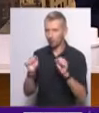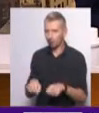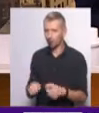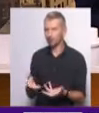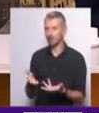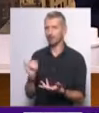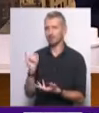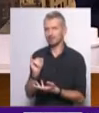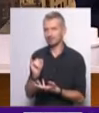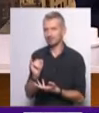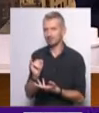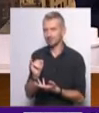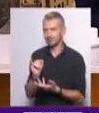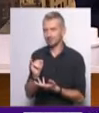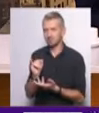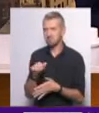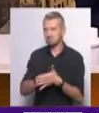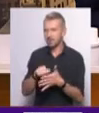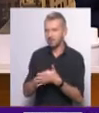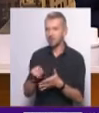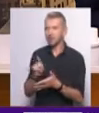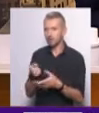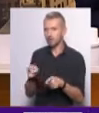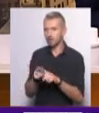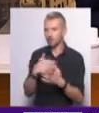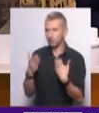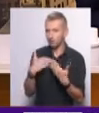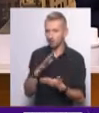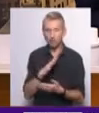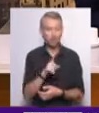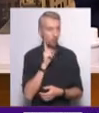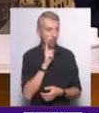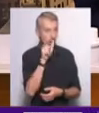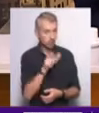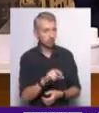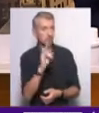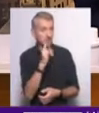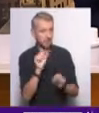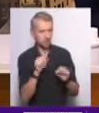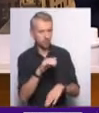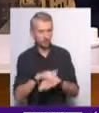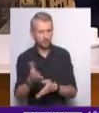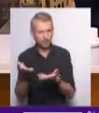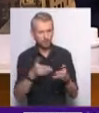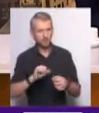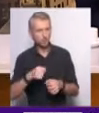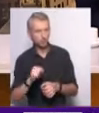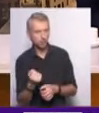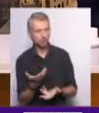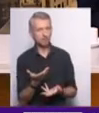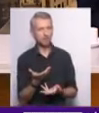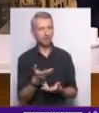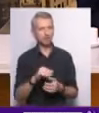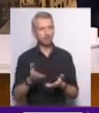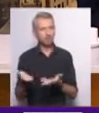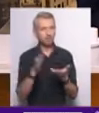якраз якраз привід для того, щоб ось таке спілкування... Молода людина, дитина може фактично запросити друзів, запросити